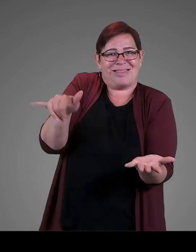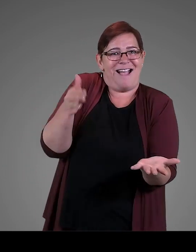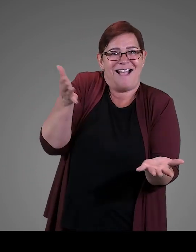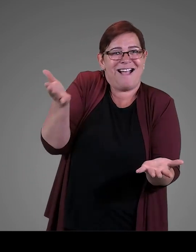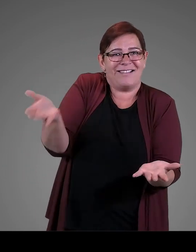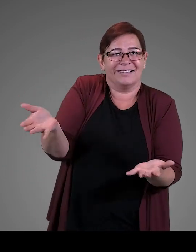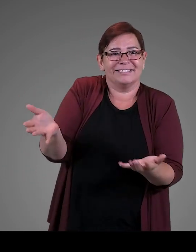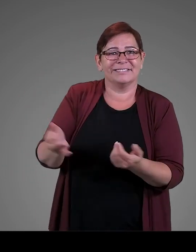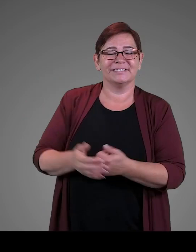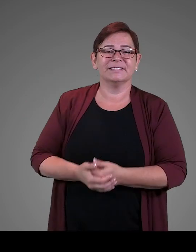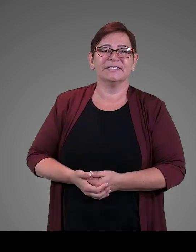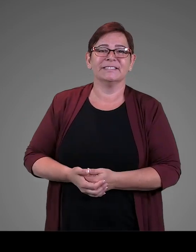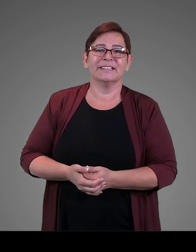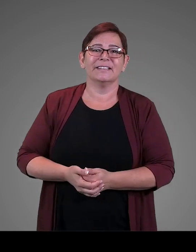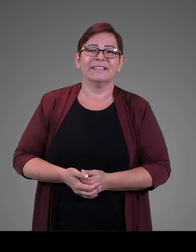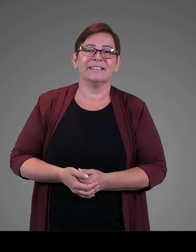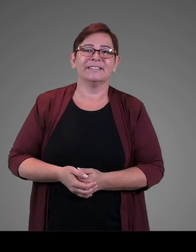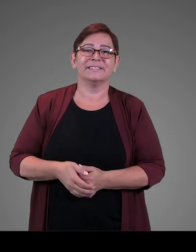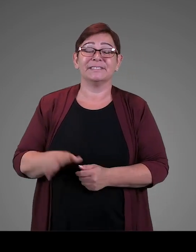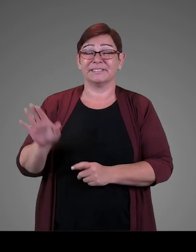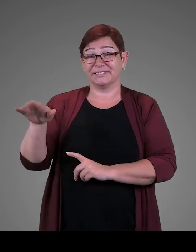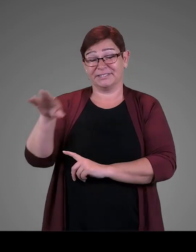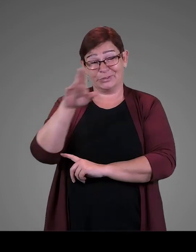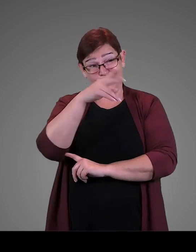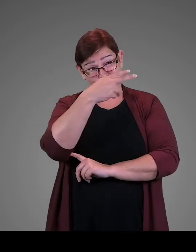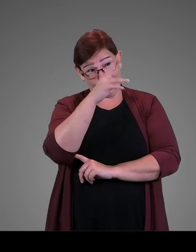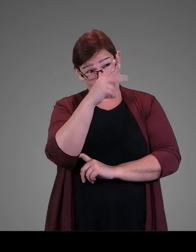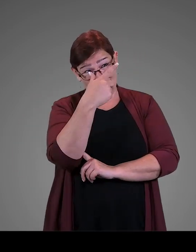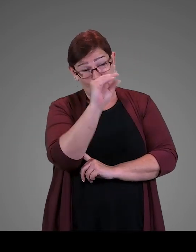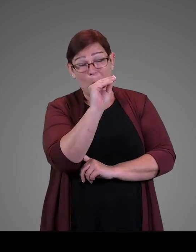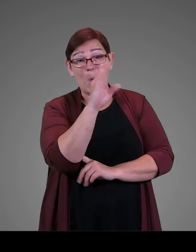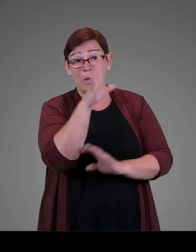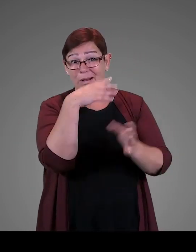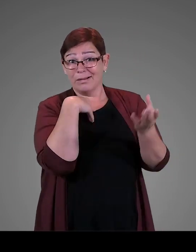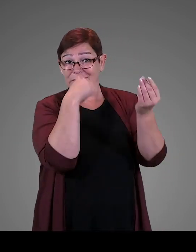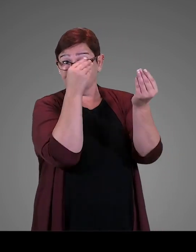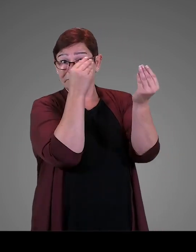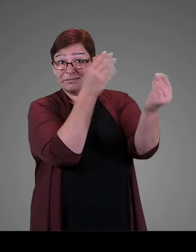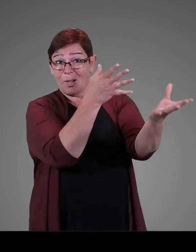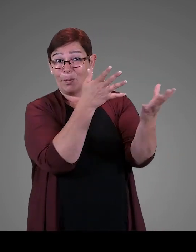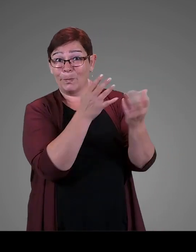si on est si magique que ça, pourquoi on n'a pas plus que ça? C'est si...